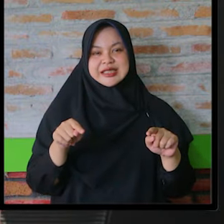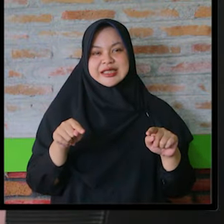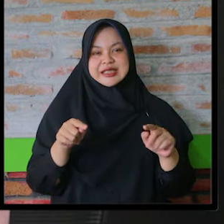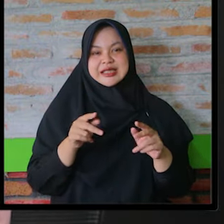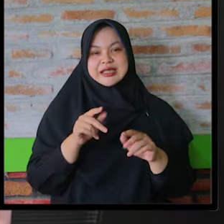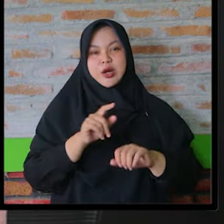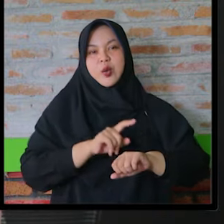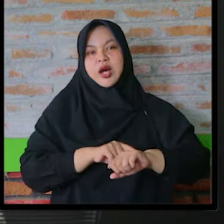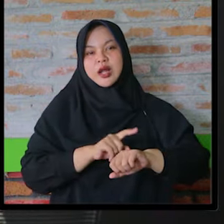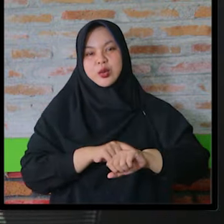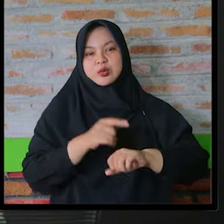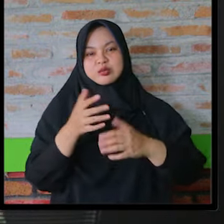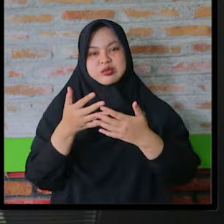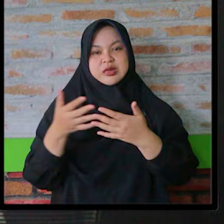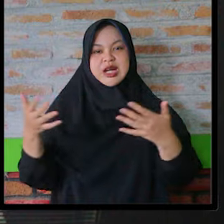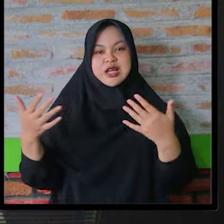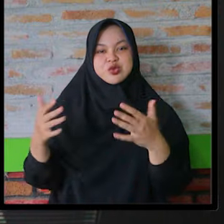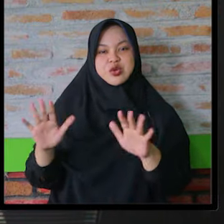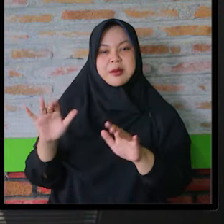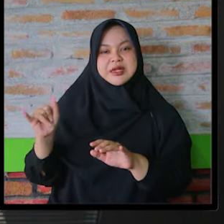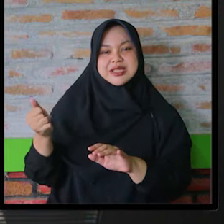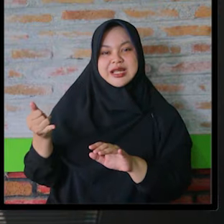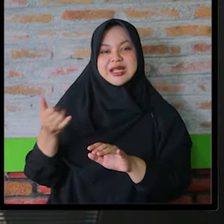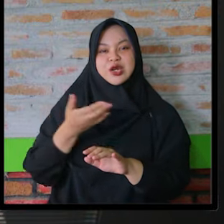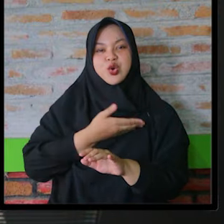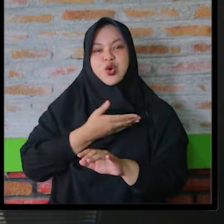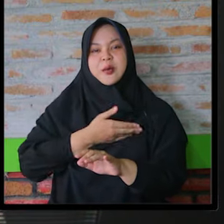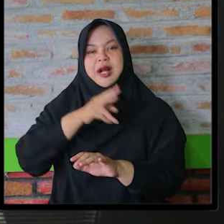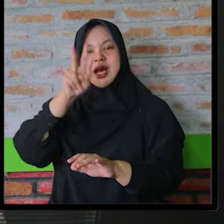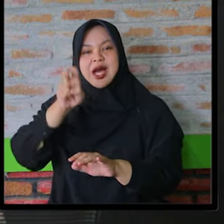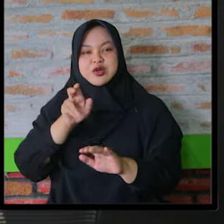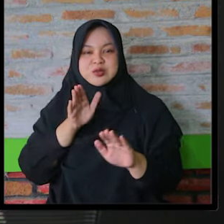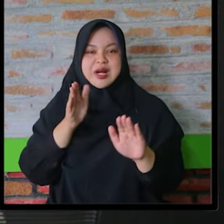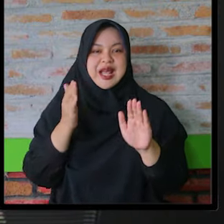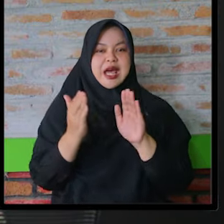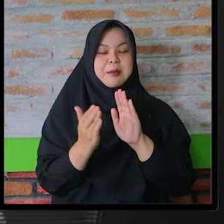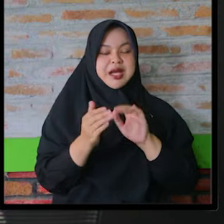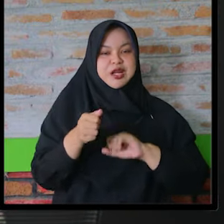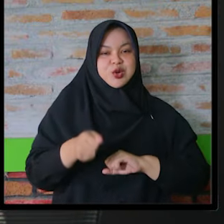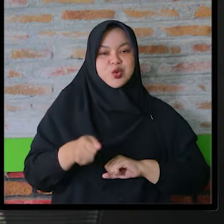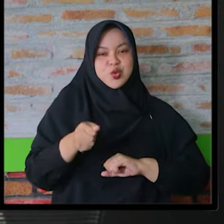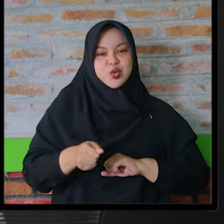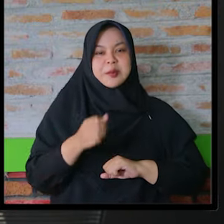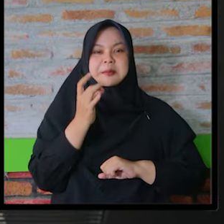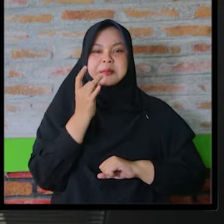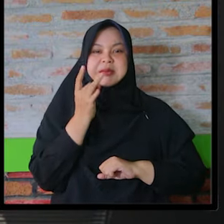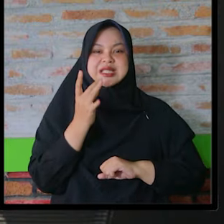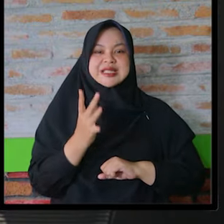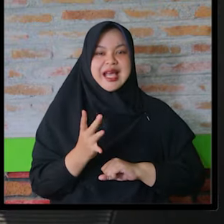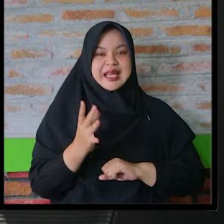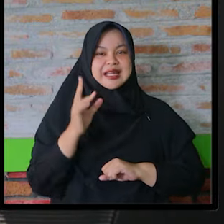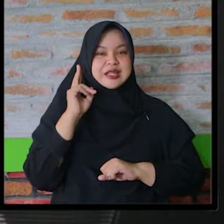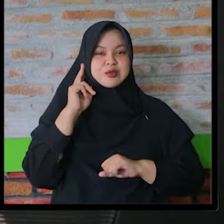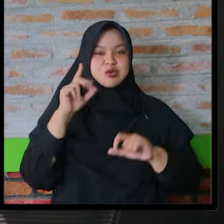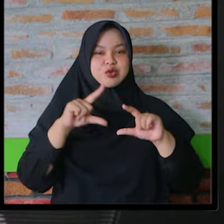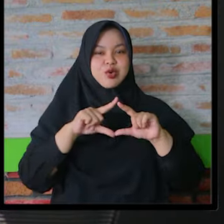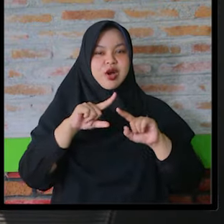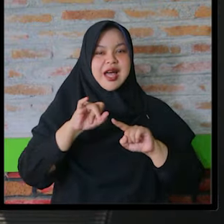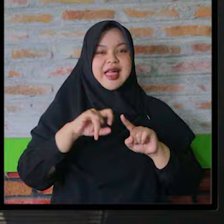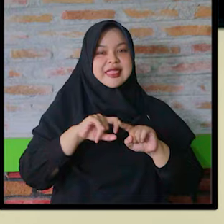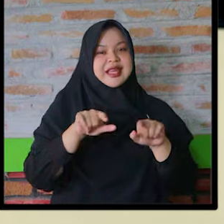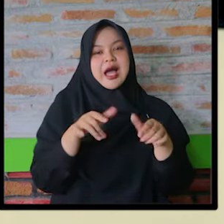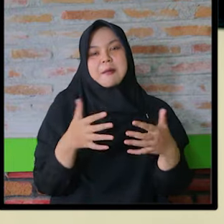ketika mereka ternyata sudah menjadi korban dan harus berhadapan dengan hukum nih nih pesan dari Bu Ati apa nih